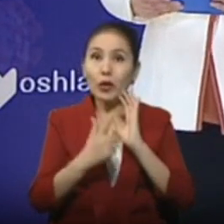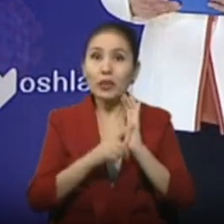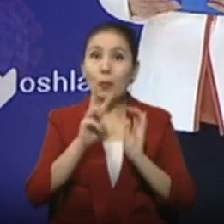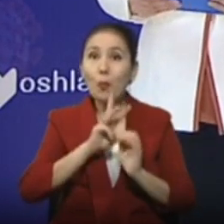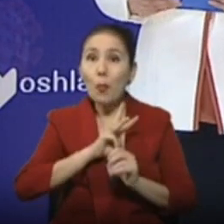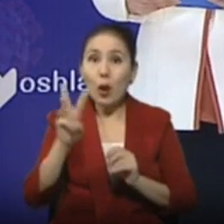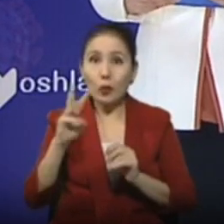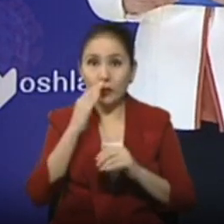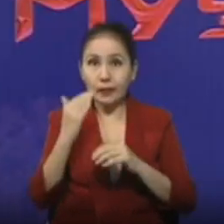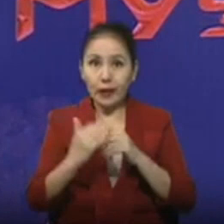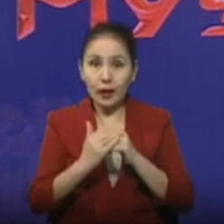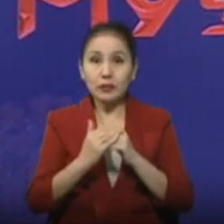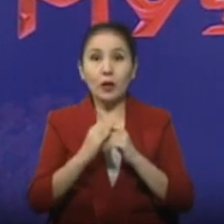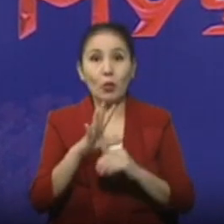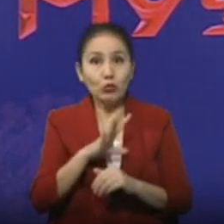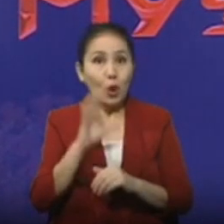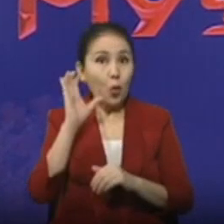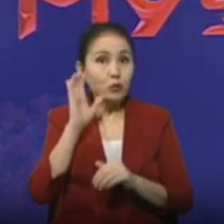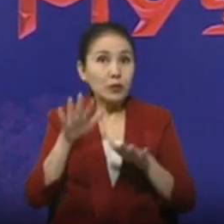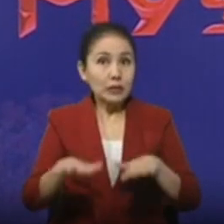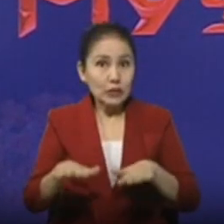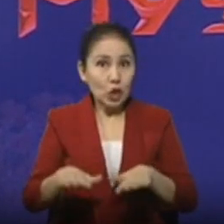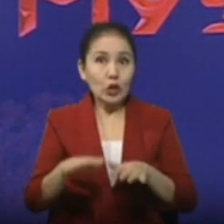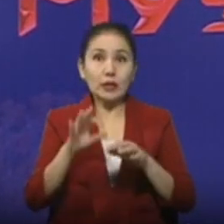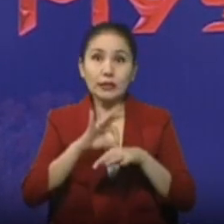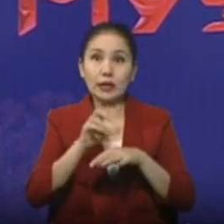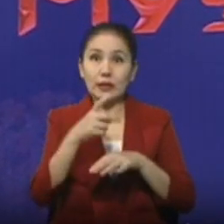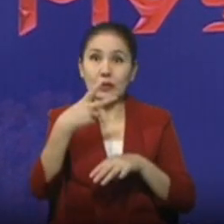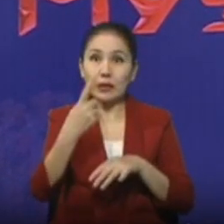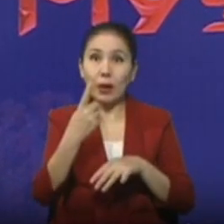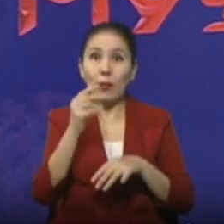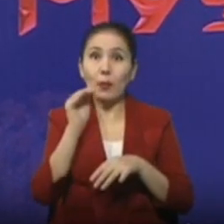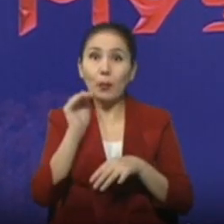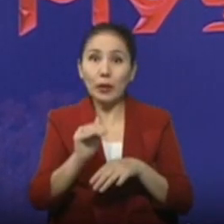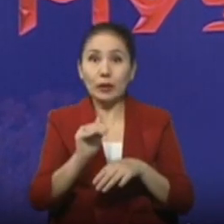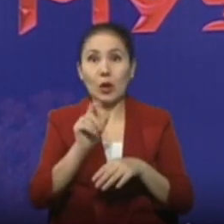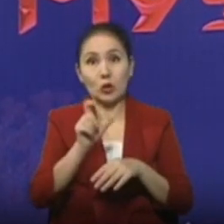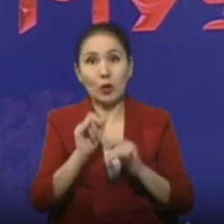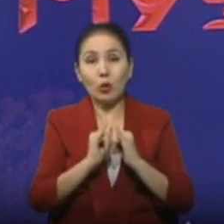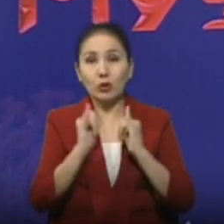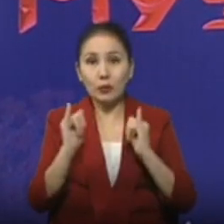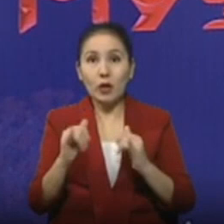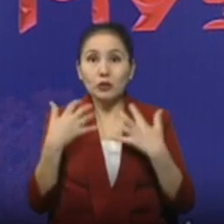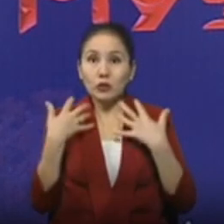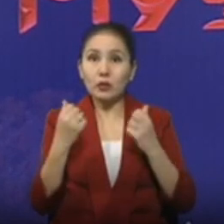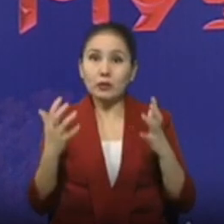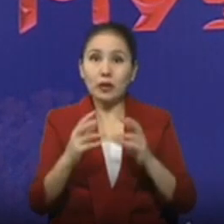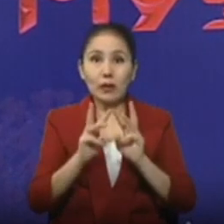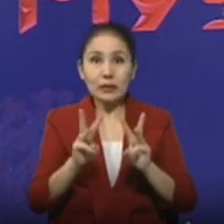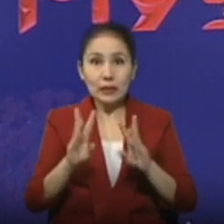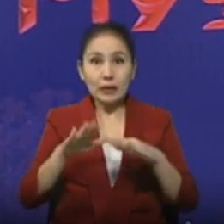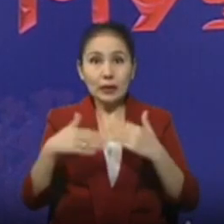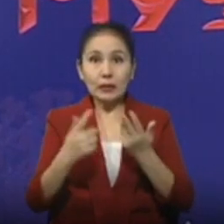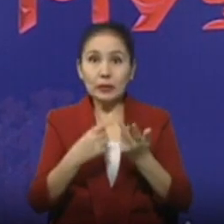millionga yaqinlashayotgan bo'lsa, O'zbekistonda kasallanganlar soni 22 mingdan ortib ketdi. Sog'liqni saqlash vazirligi taqdim